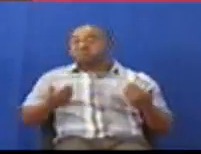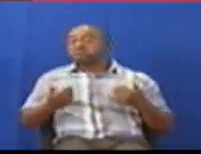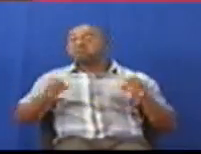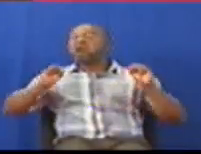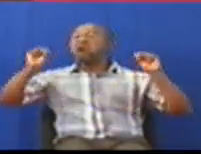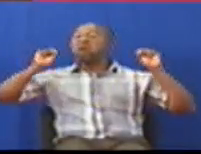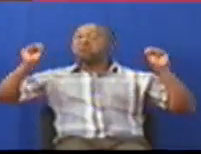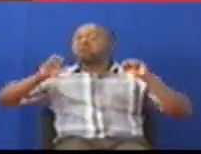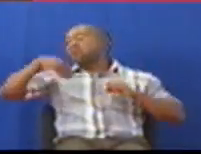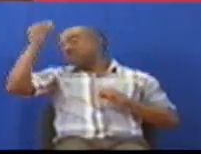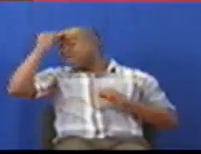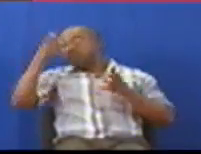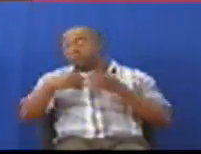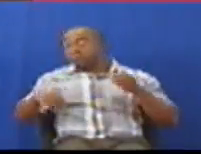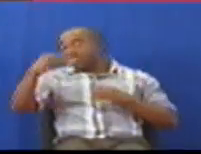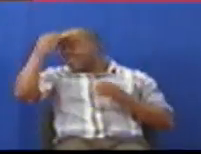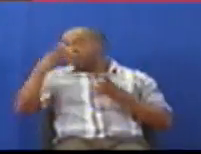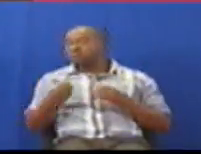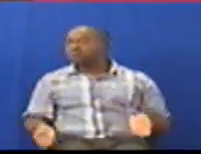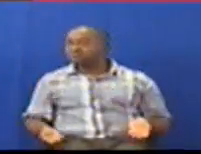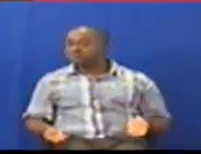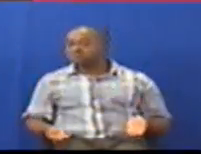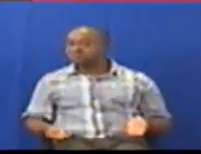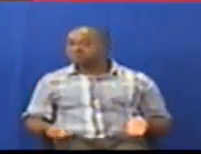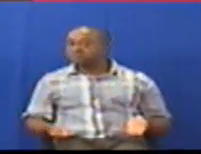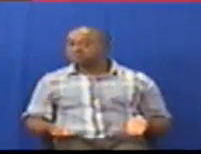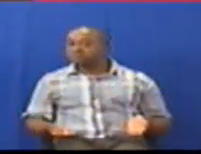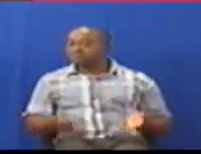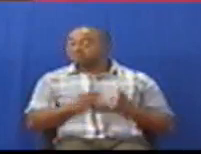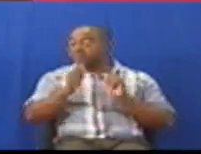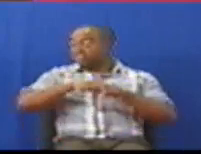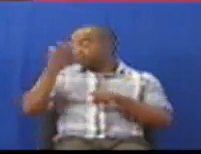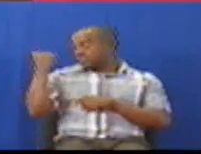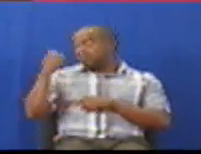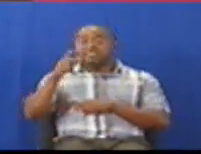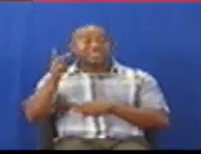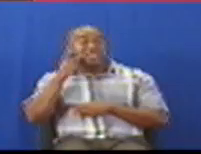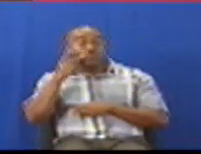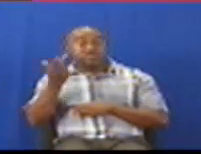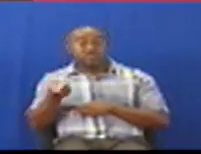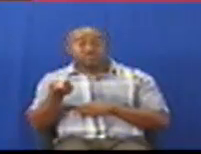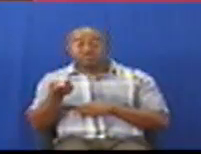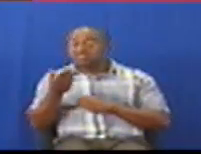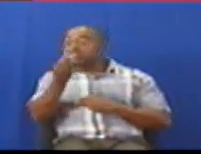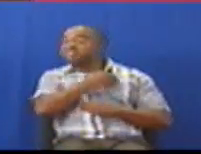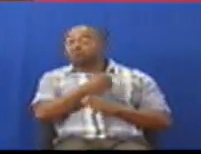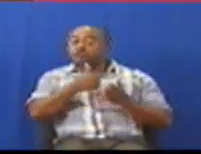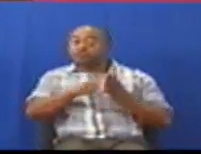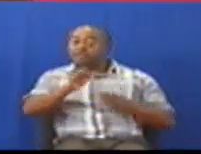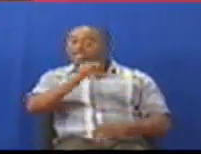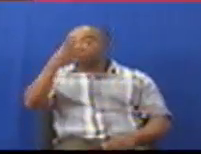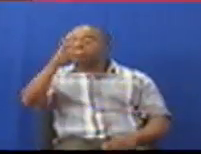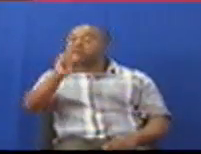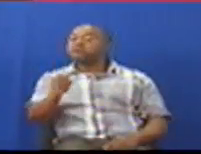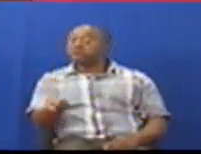alafu tunasema elimu bure. Elimu bure tulikuwa tunalipa nini? Hata kipindi cha Kikwete ada ya sekondari tulikuwa nalipa 40,000. Nani